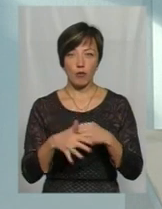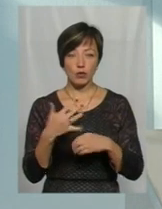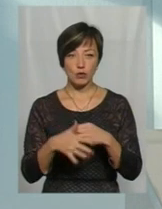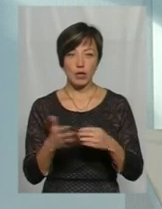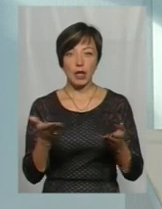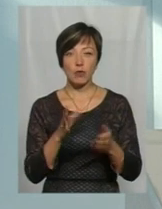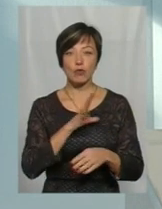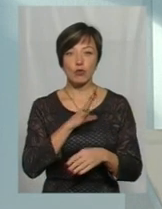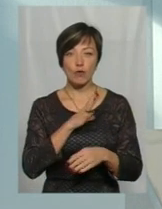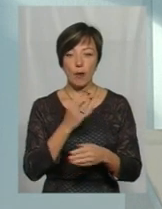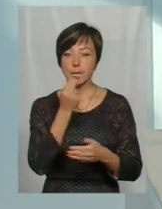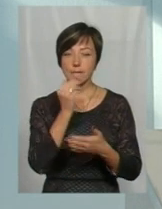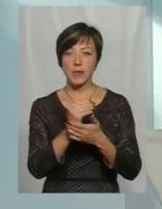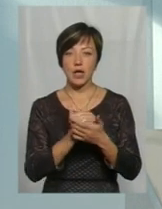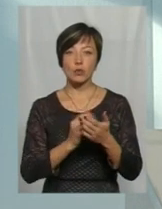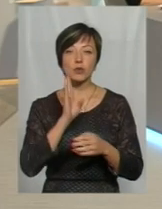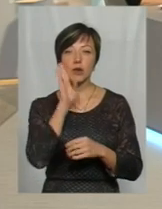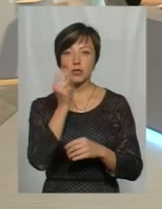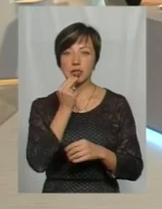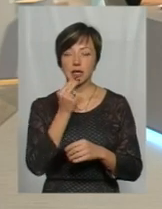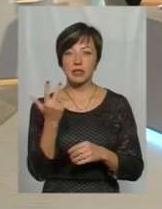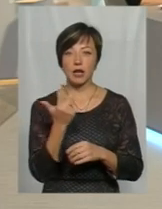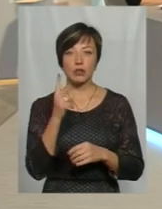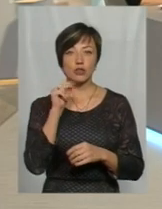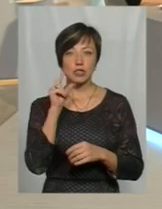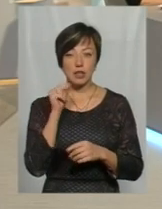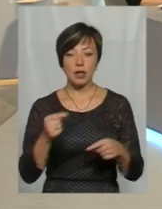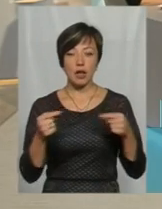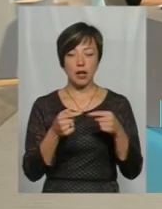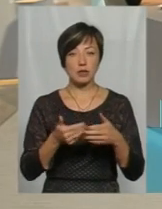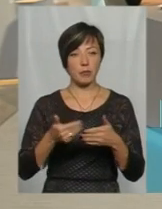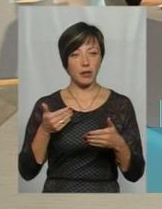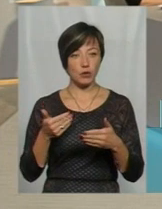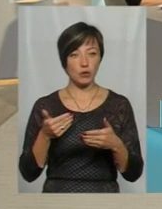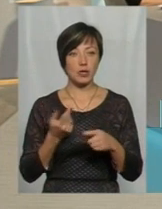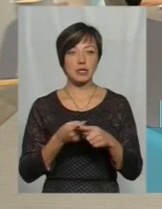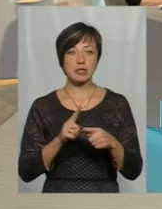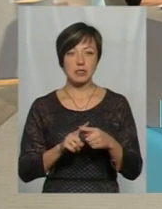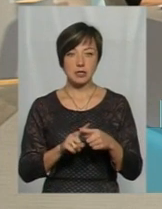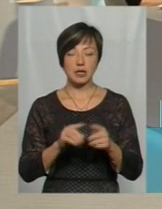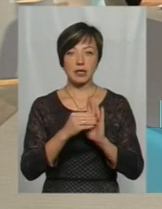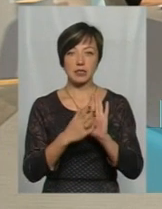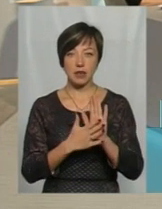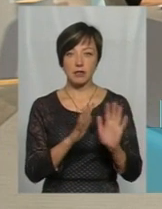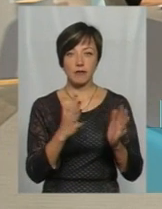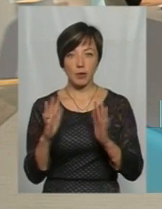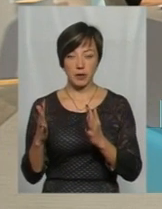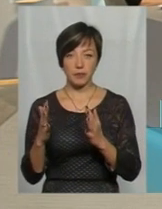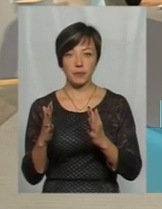капустного, який був в меню на сніданок 3-го числа, якраз напередодні оцих реєстрації